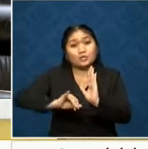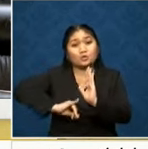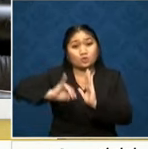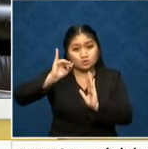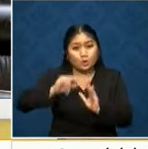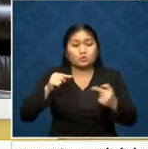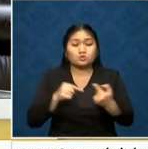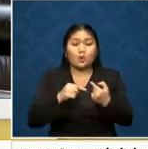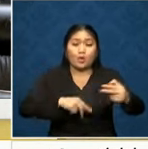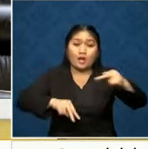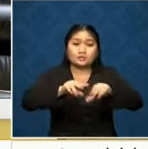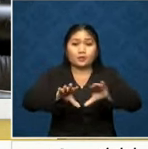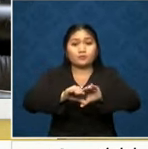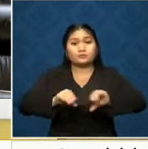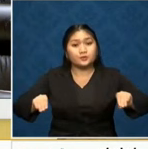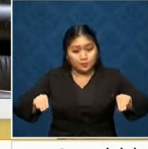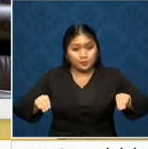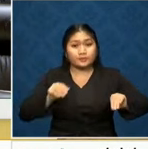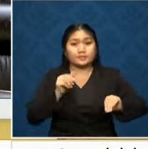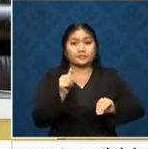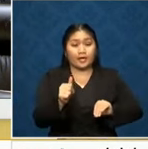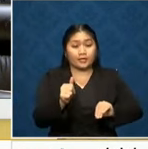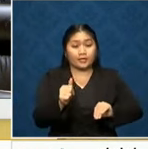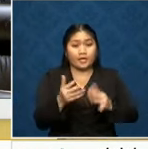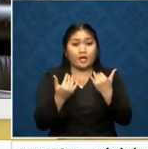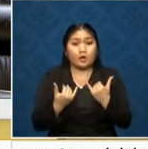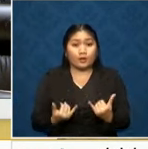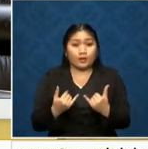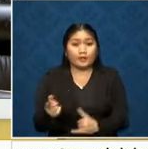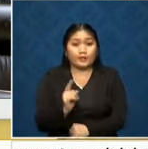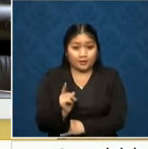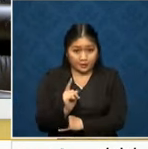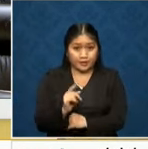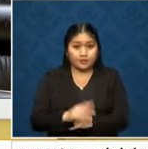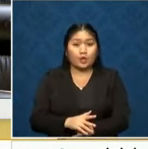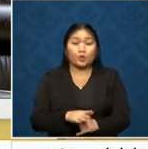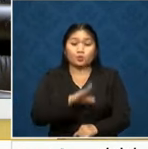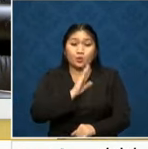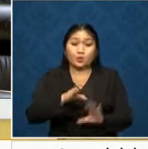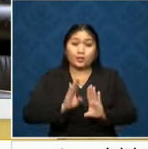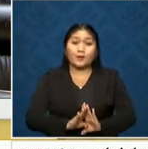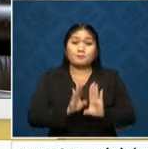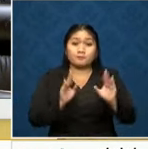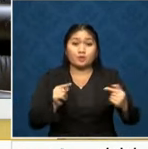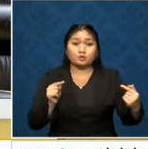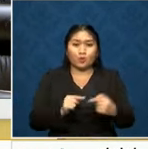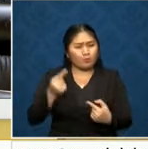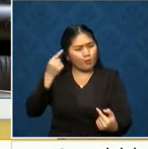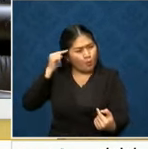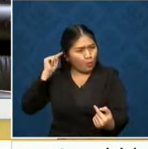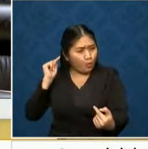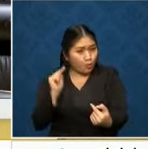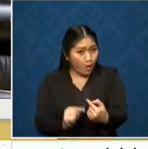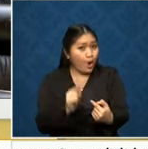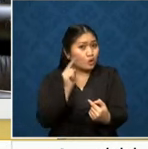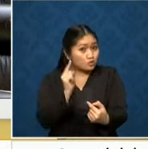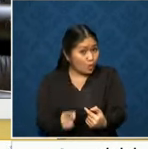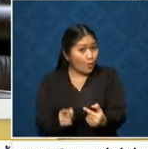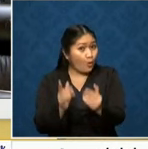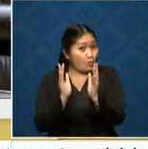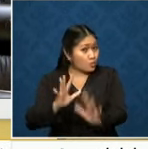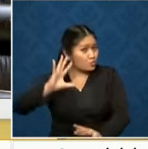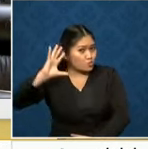ความสงบเรียบร้อยในพื้นที่ทั้งนี้การเปิดสถานบันเทิงแบบครบวงจรนี้เป้าหมายหลักต้องดึงดูดนักพนันจากทั่